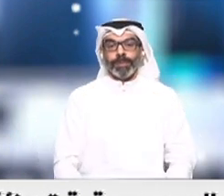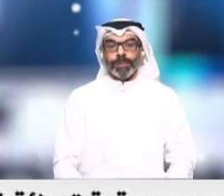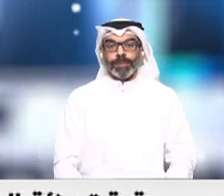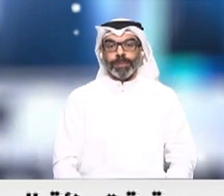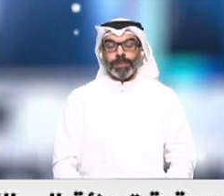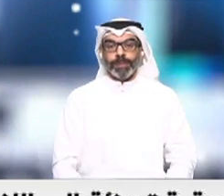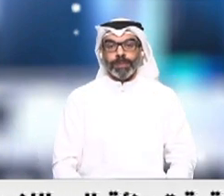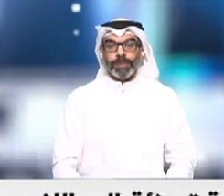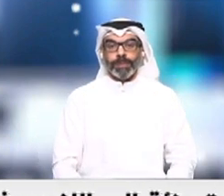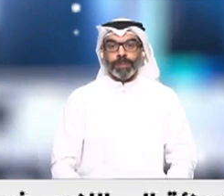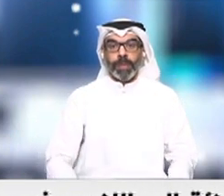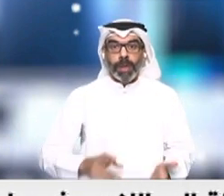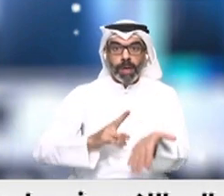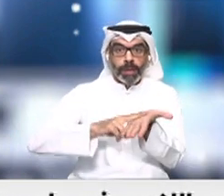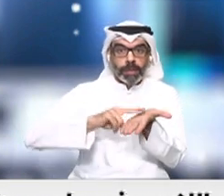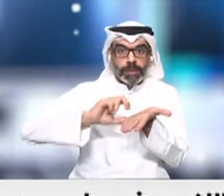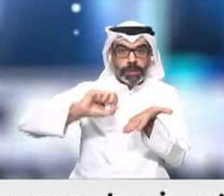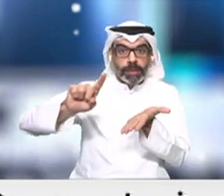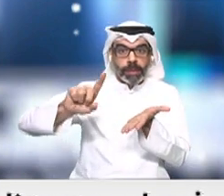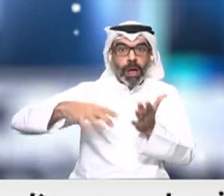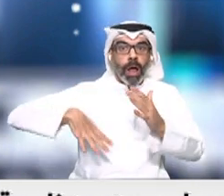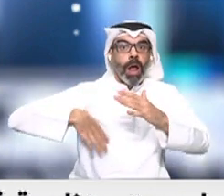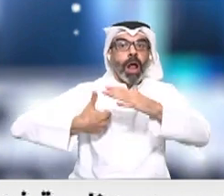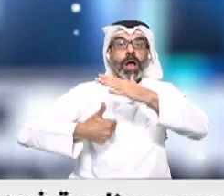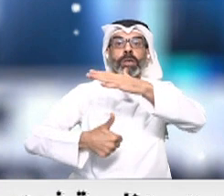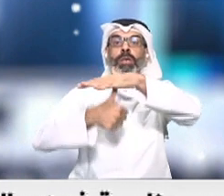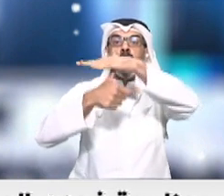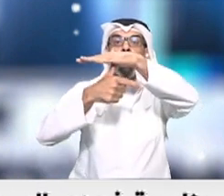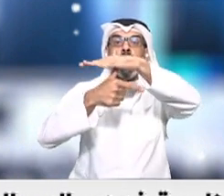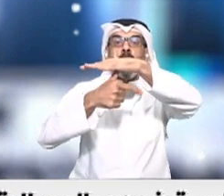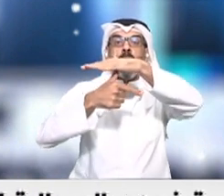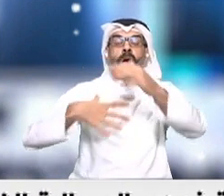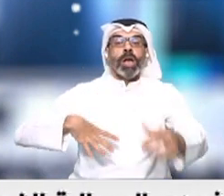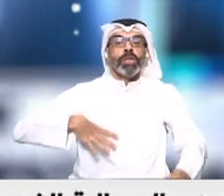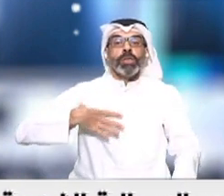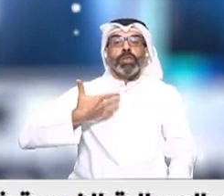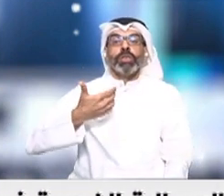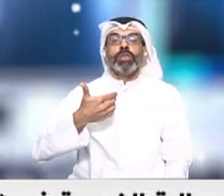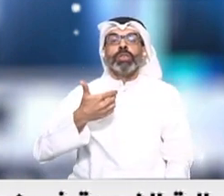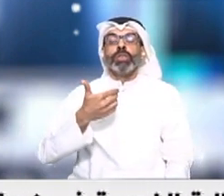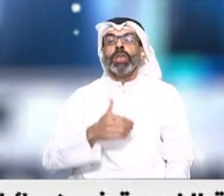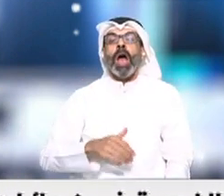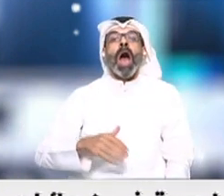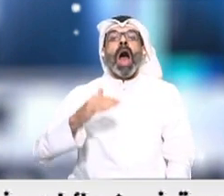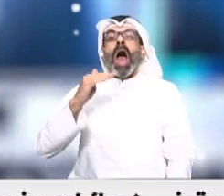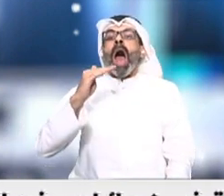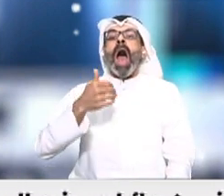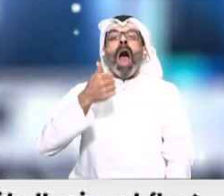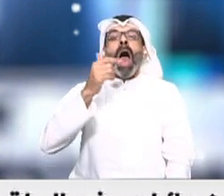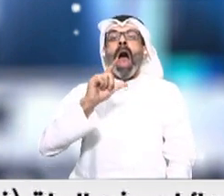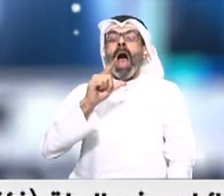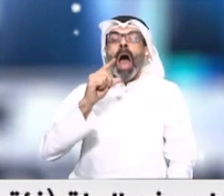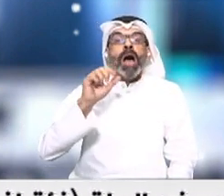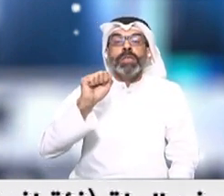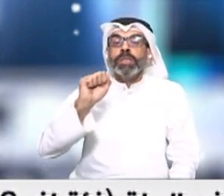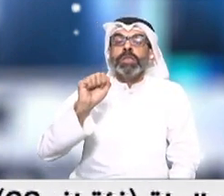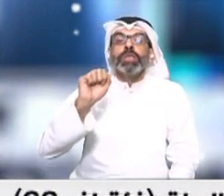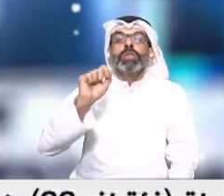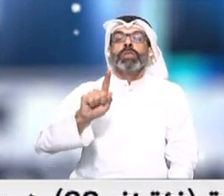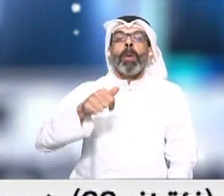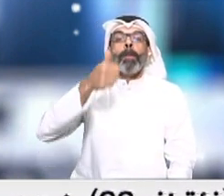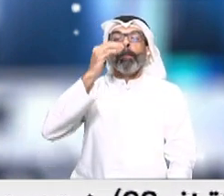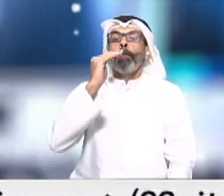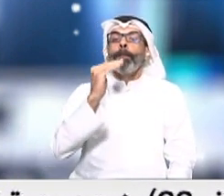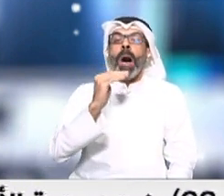والنماء بعث سمو العهد الشيخ صباح خالد الحمد الصباح حفظه الله ببرق تهنئه الى فخامه الرئيس عبد المجيد